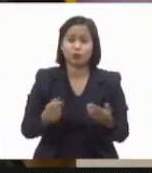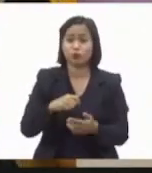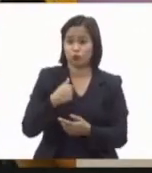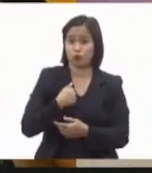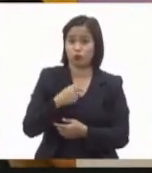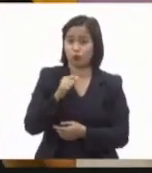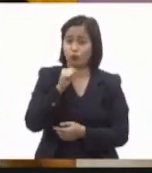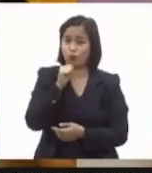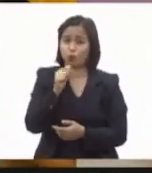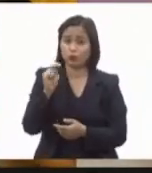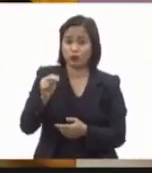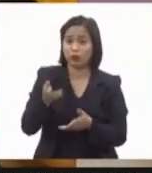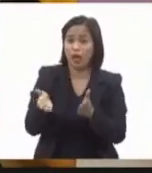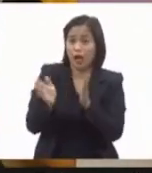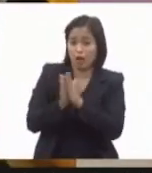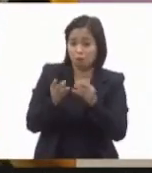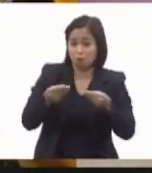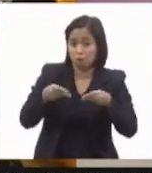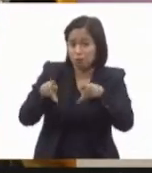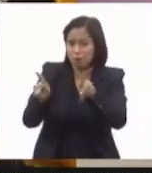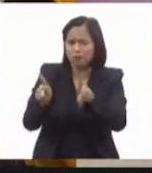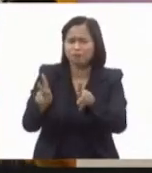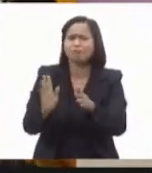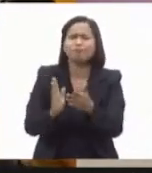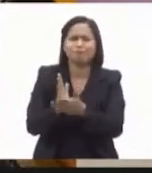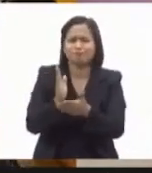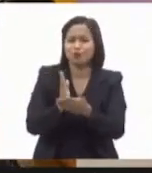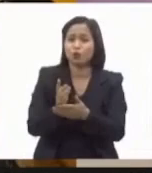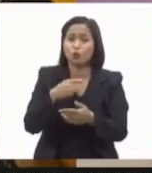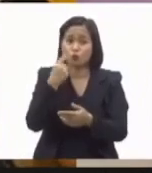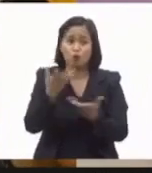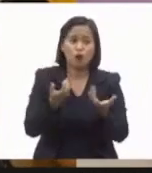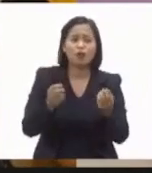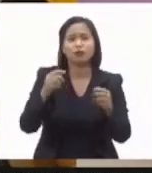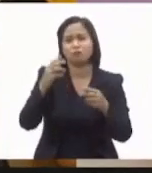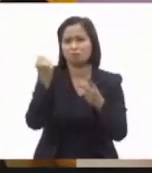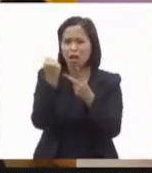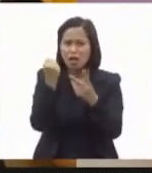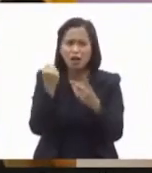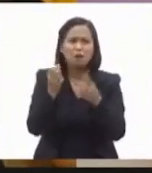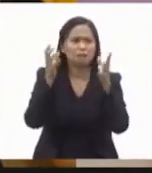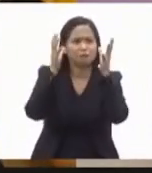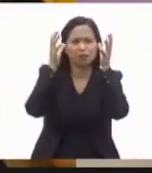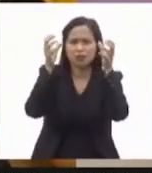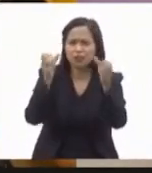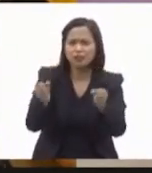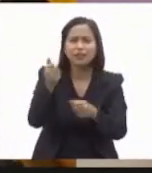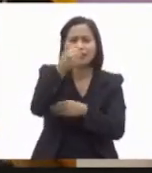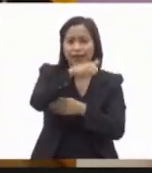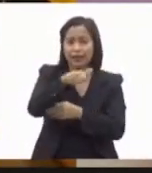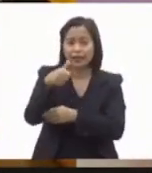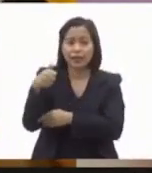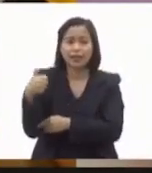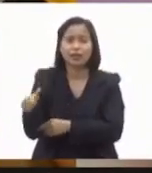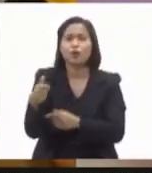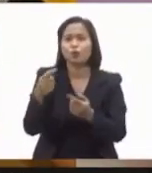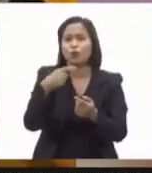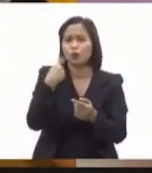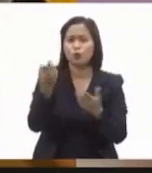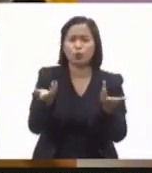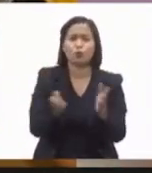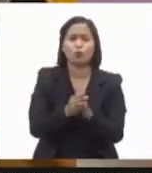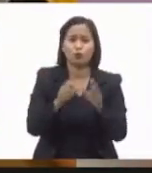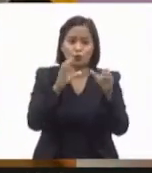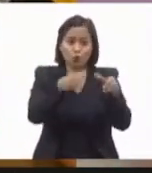kailangan ng permit. Mga kandidato senador, vice president, at saka mga party list